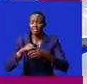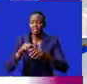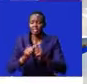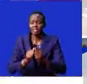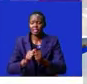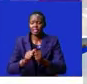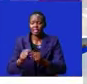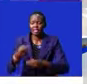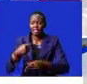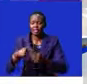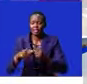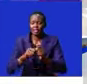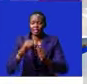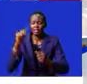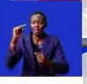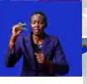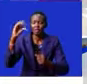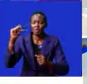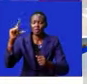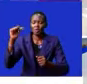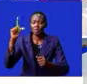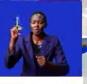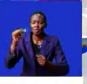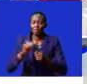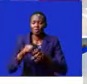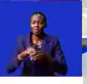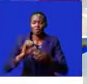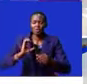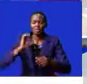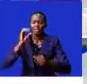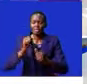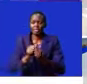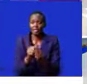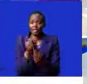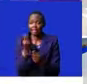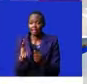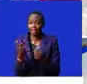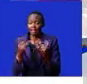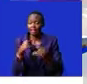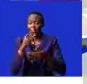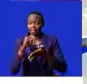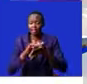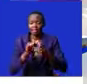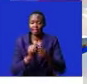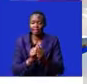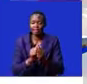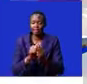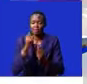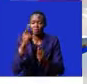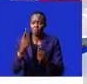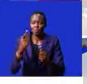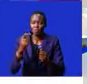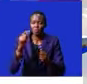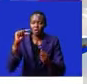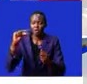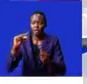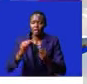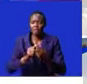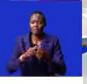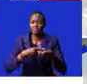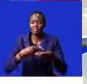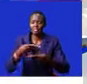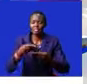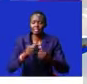kaendi. Kaluwore koda jakom Jokuny Mula e kaunti onogo Kefas Ojuka owacho ni gram achiel mar mula giuso e nengo